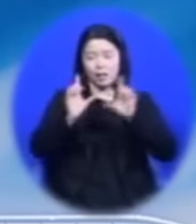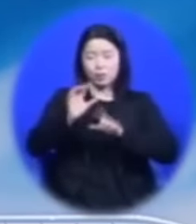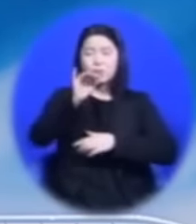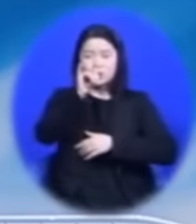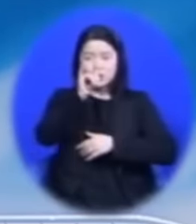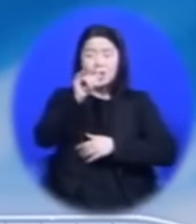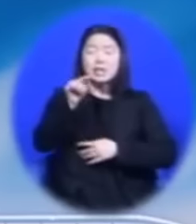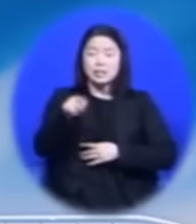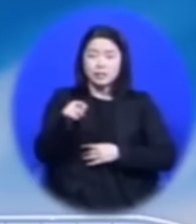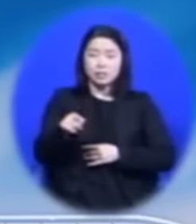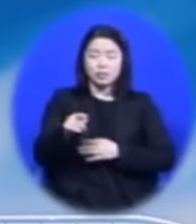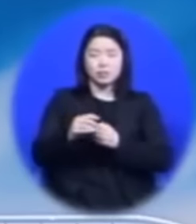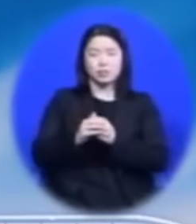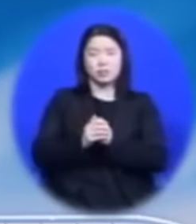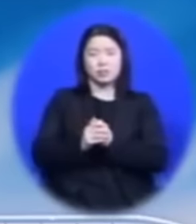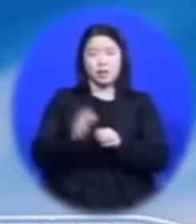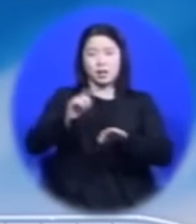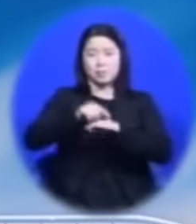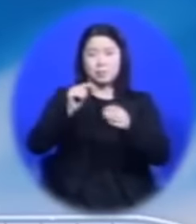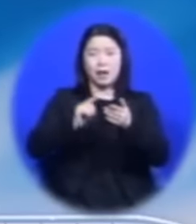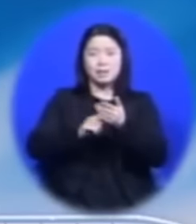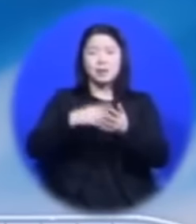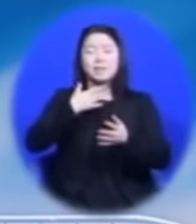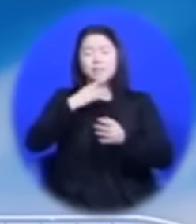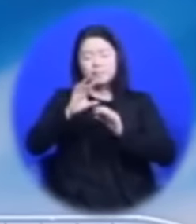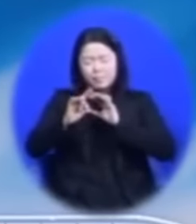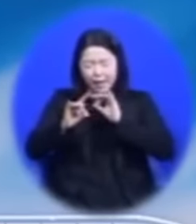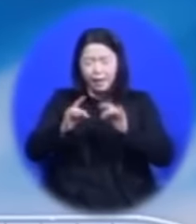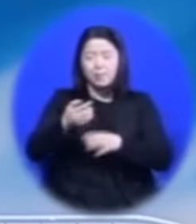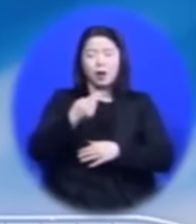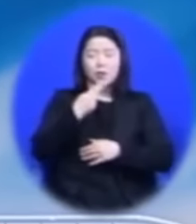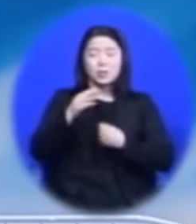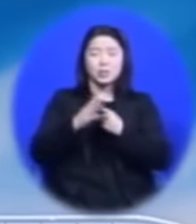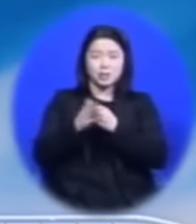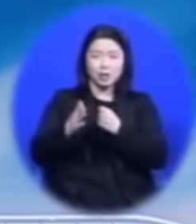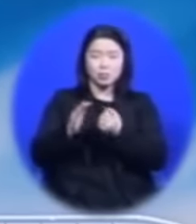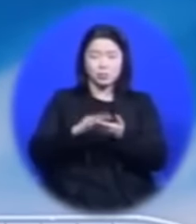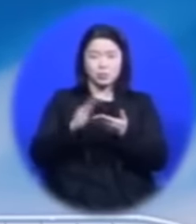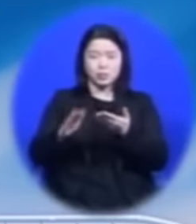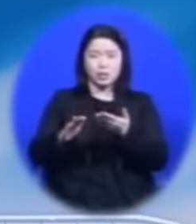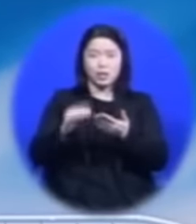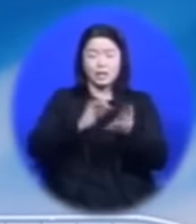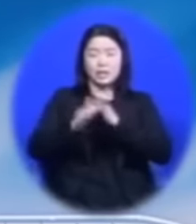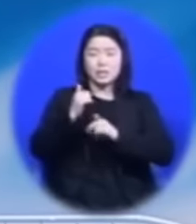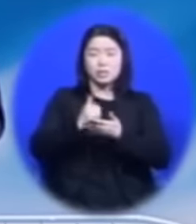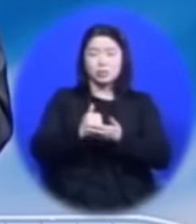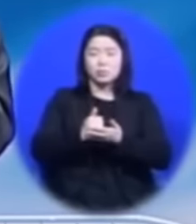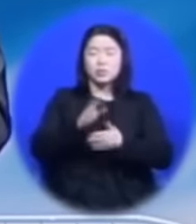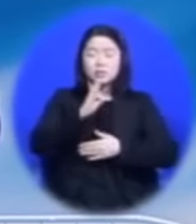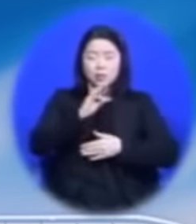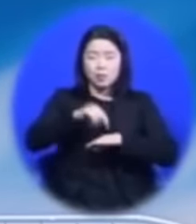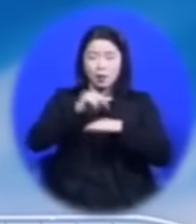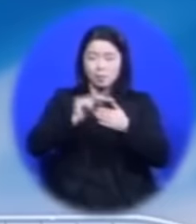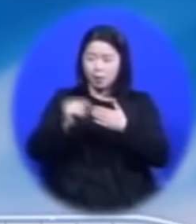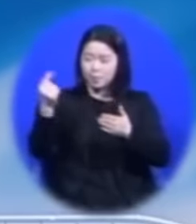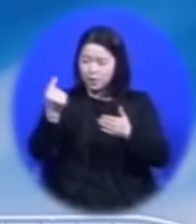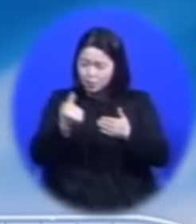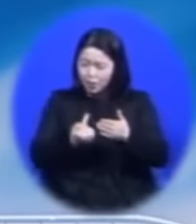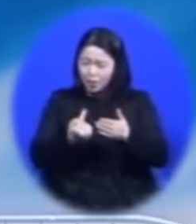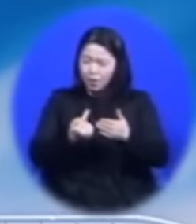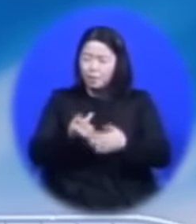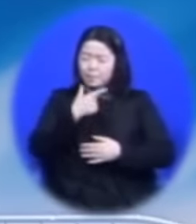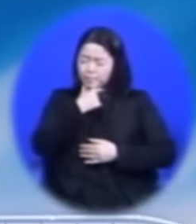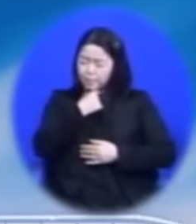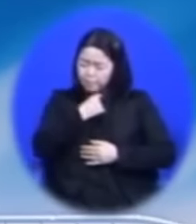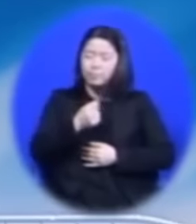그것은 마음에 갈망이 없는 겁니다. 예수님이 정말 마음에 임하시기를 갈망하는 마음이 없는